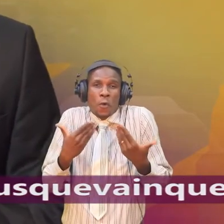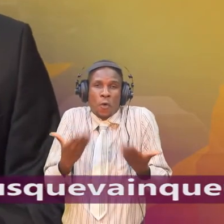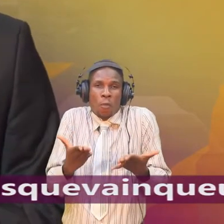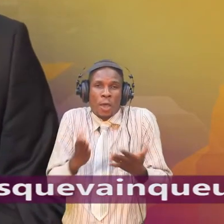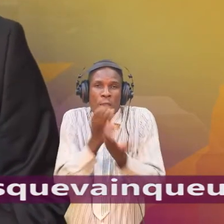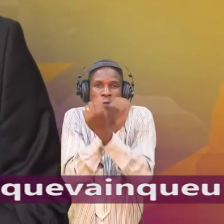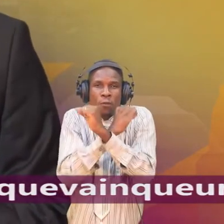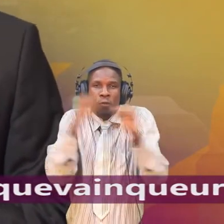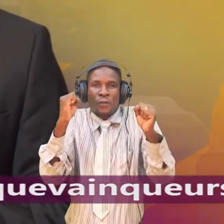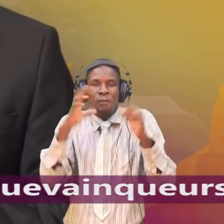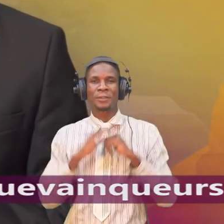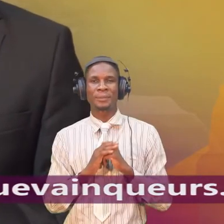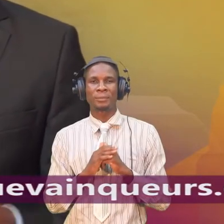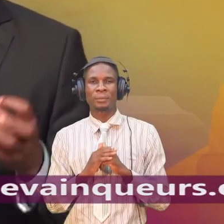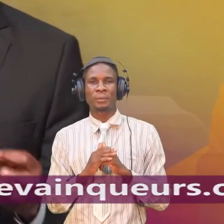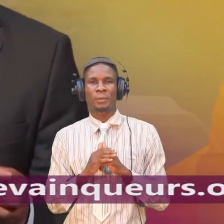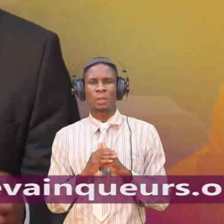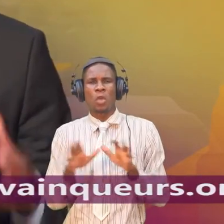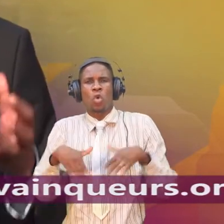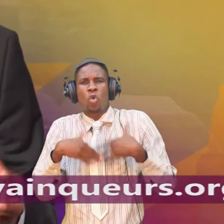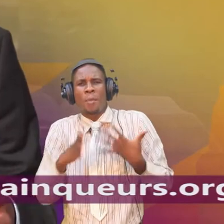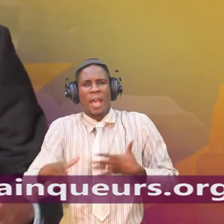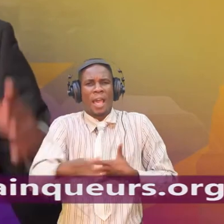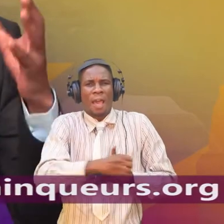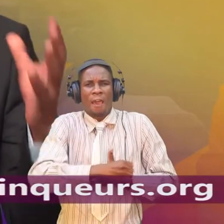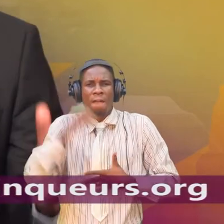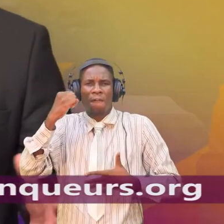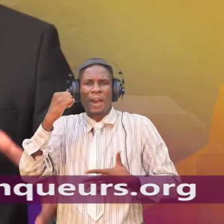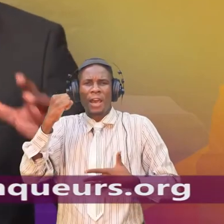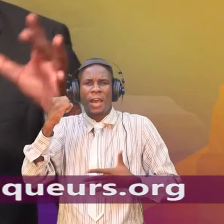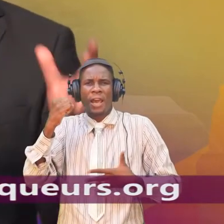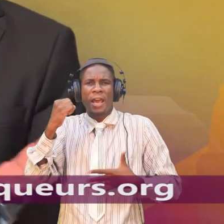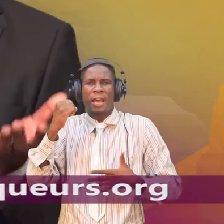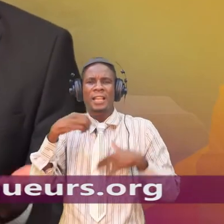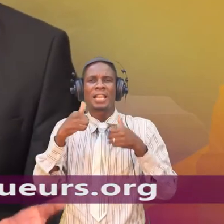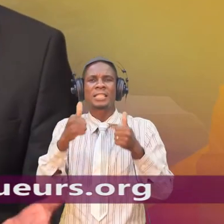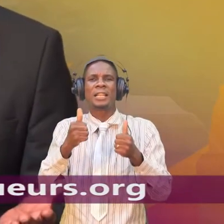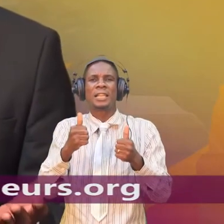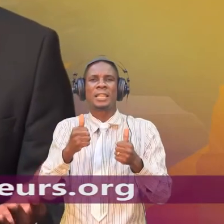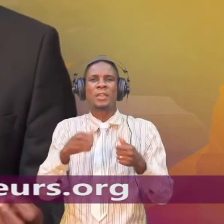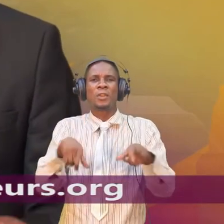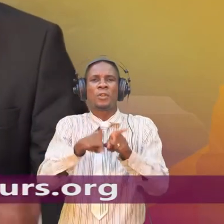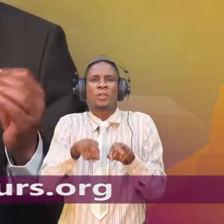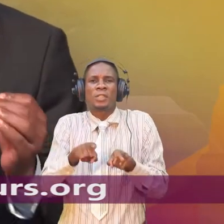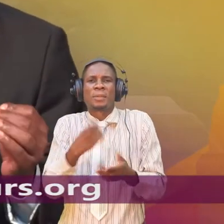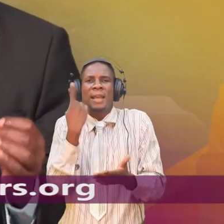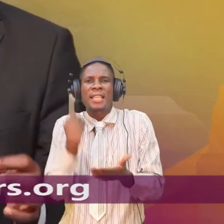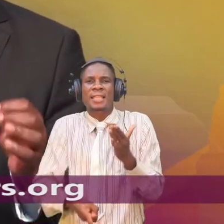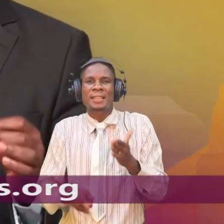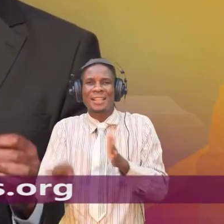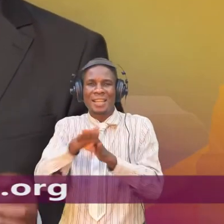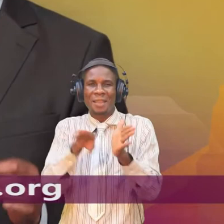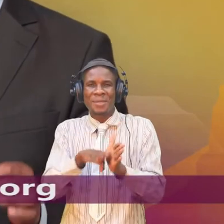leo. Yasema tawezekanaje tupate wokovu? Tutafanyaje tuweze kuokolewa?